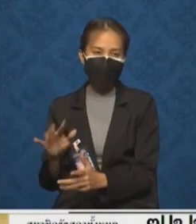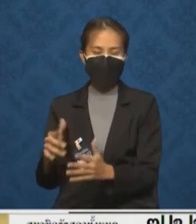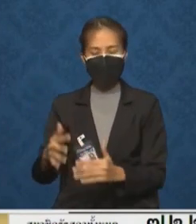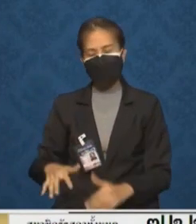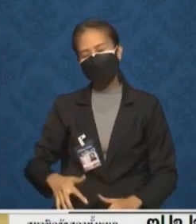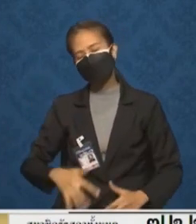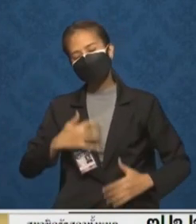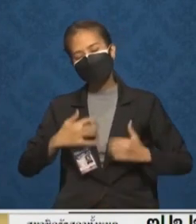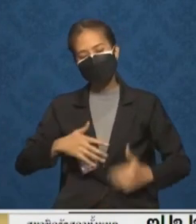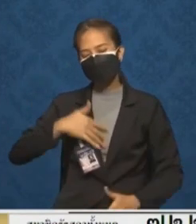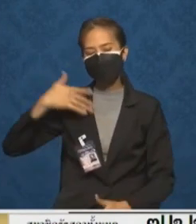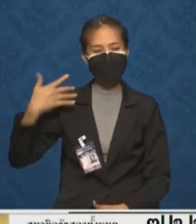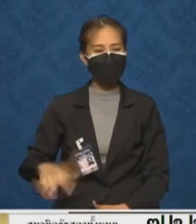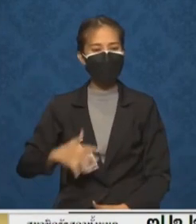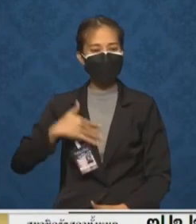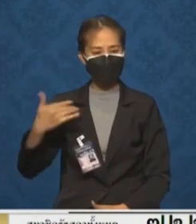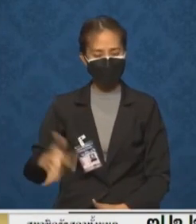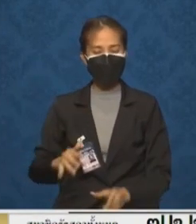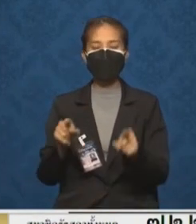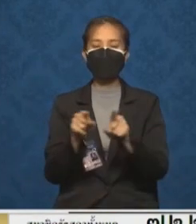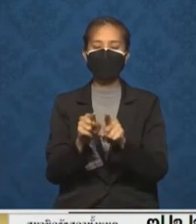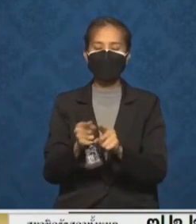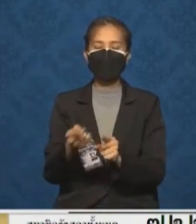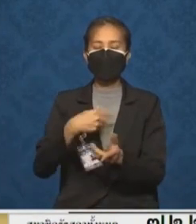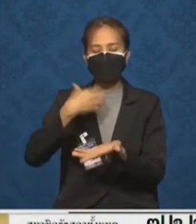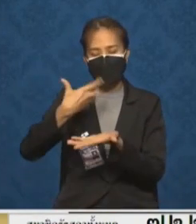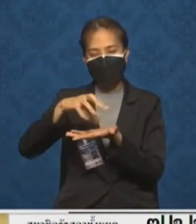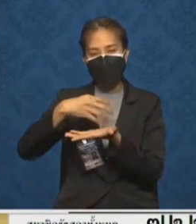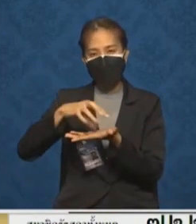ความอึดอัดอย่างที่ผมได้กราบเรียนท่านประธานไว้แล้ว